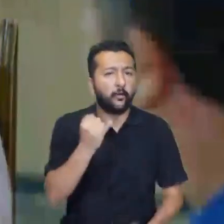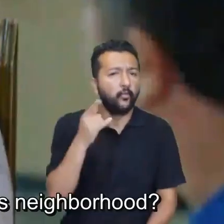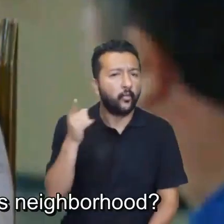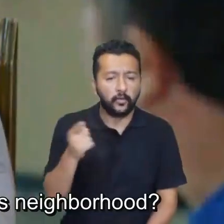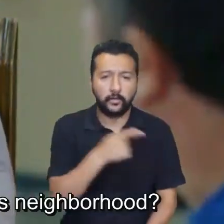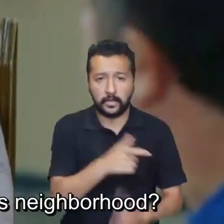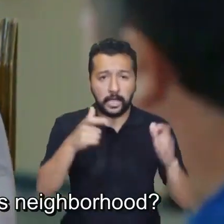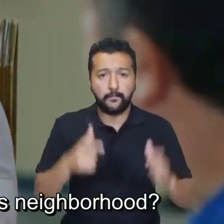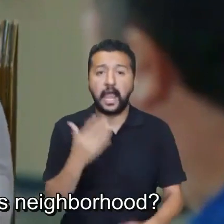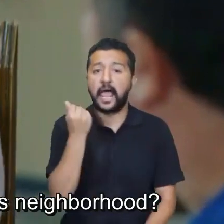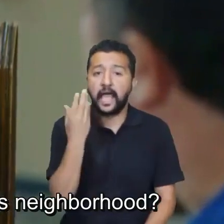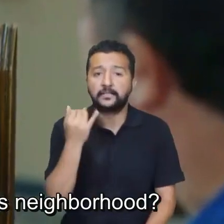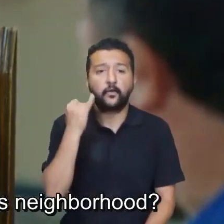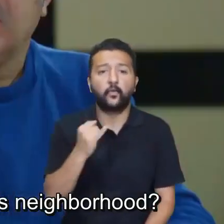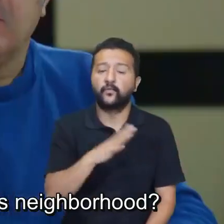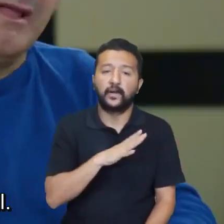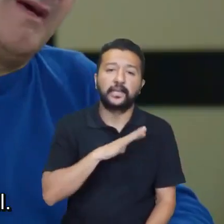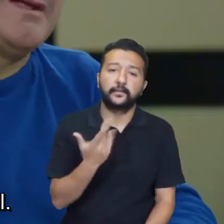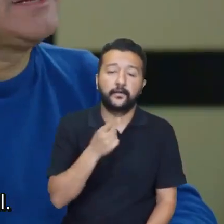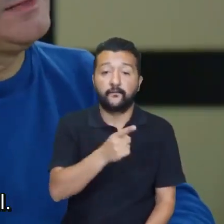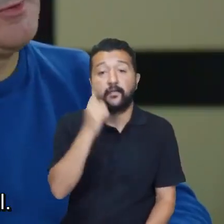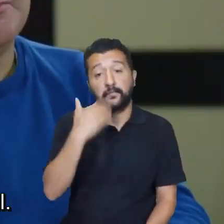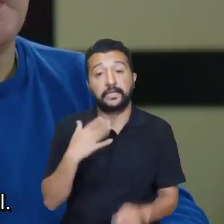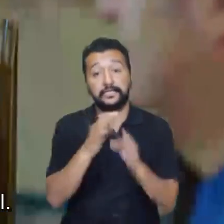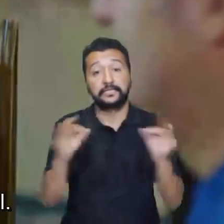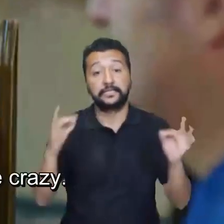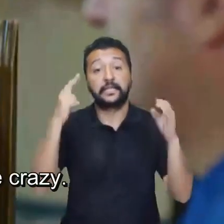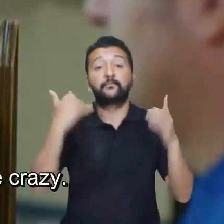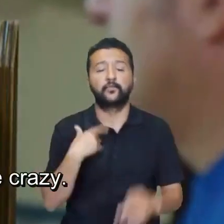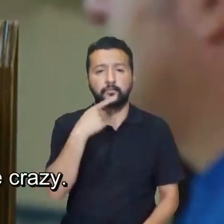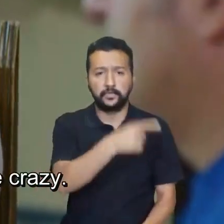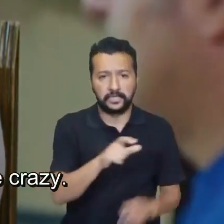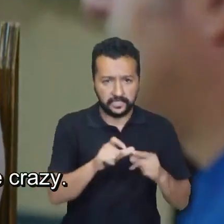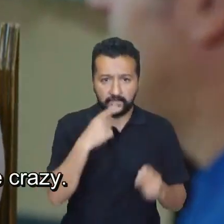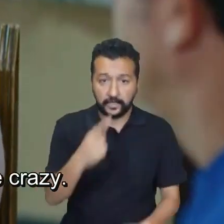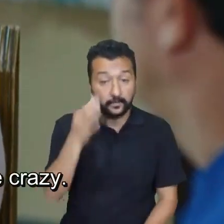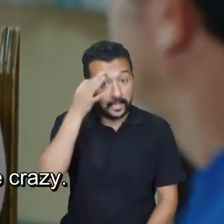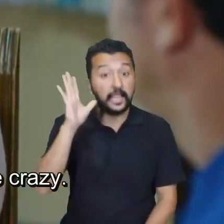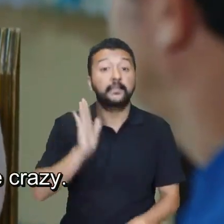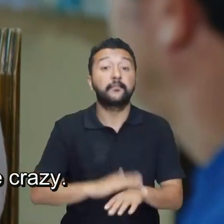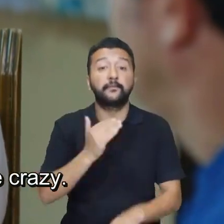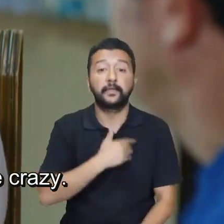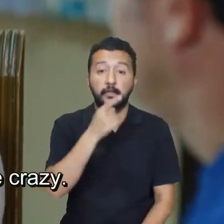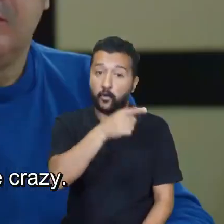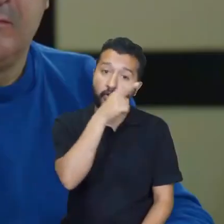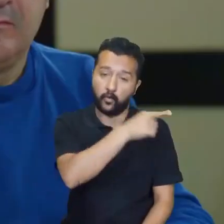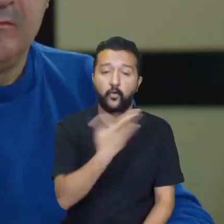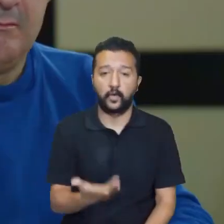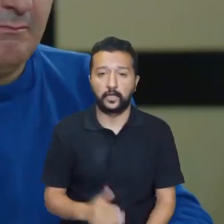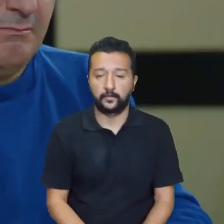Mendebur'un? Bu mahallede kaç tane Mendebur var? Vallahi ben hiç tanımıyorum. Ya Şevket, delirtme beni. O